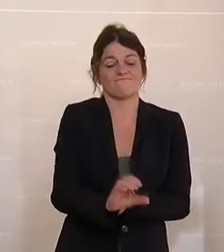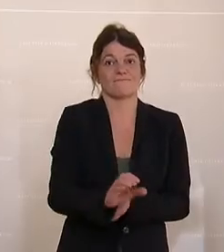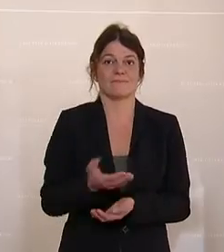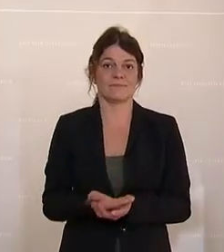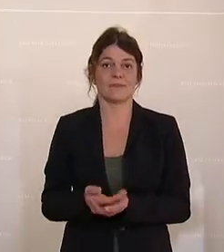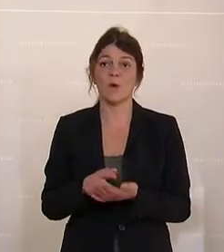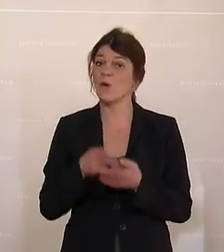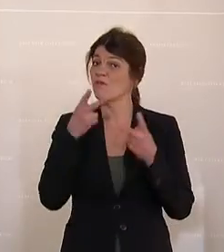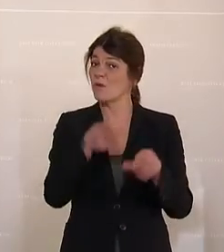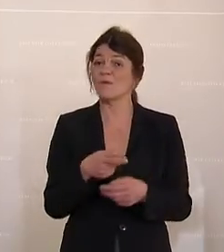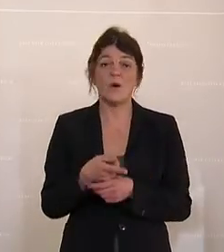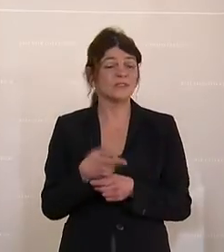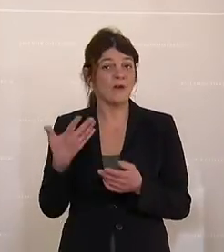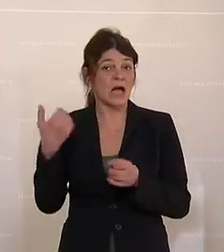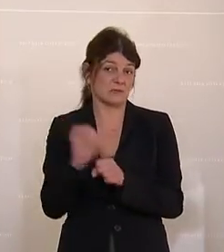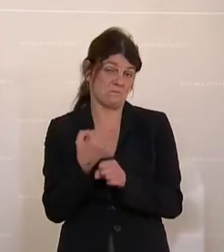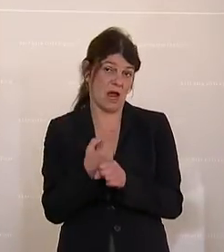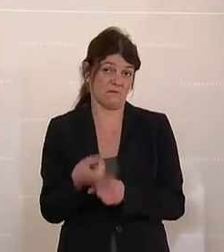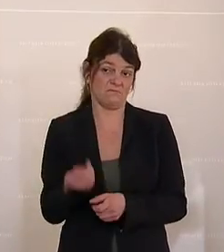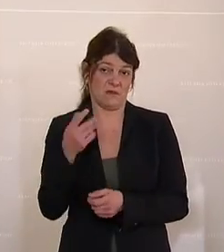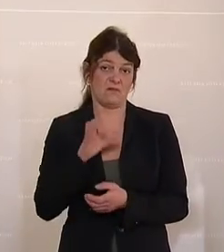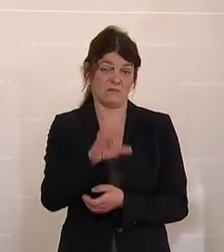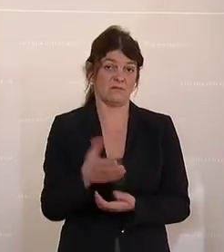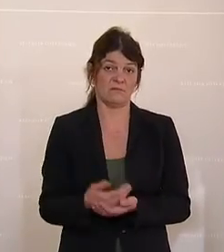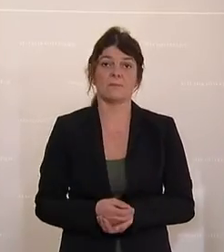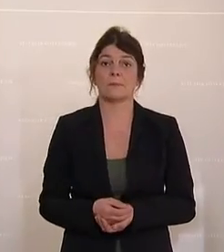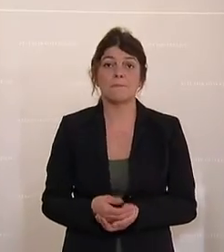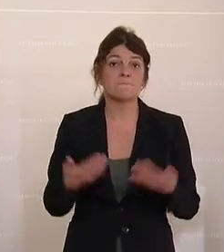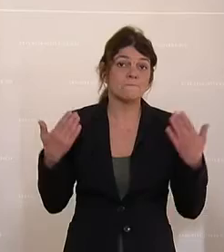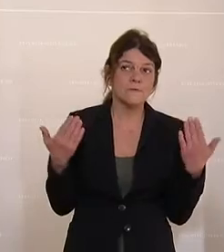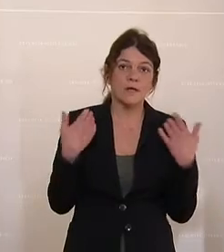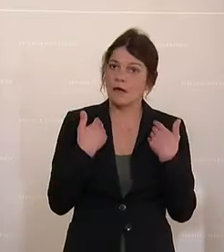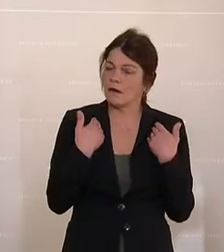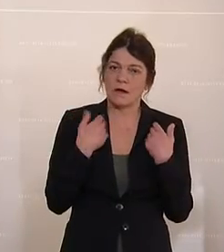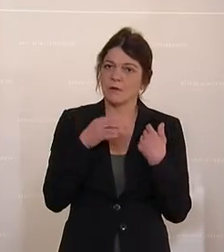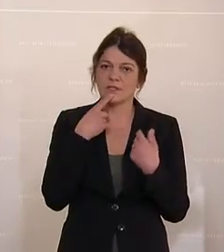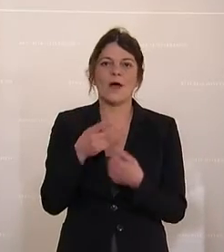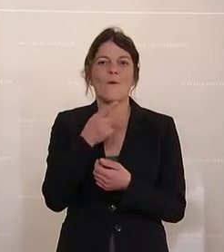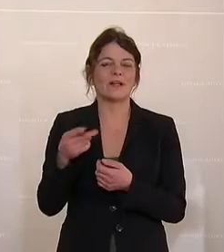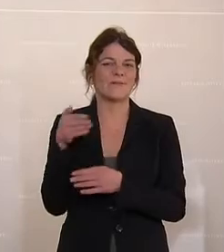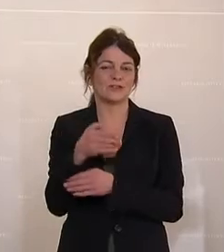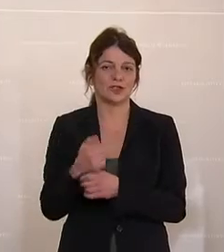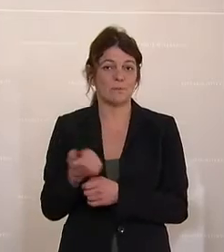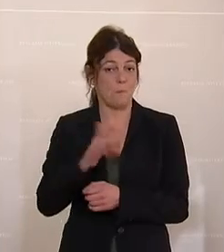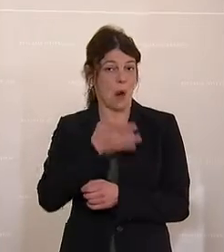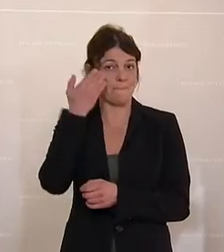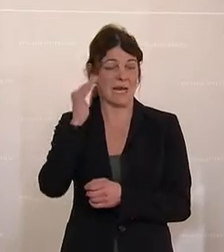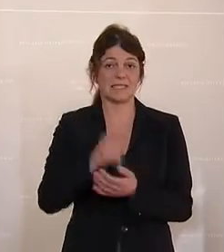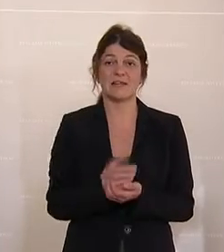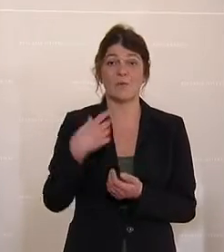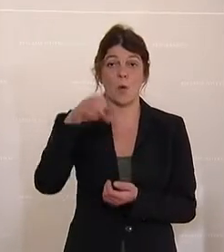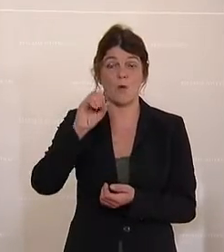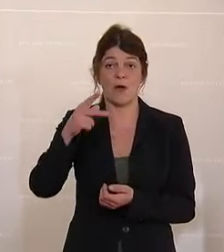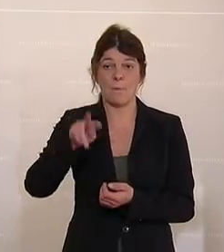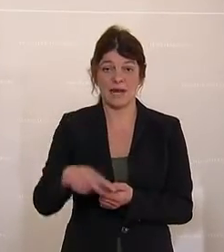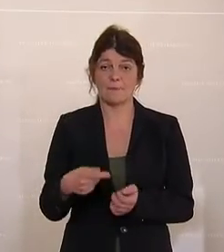und wofür Sie es mutmaßlich in die Hand genommen haben. Und da kann ich nur Kurt Fischer zitieren, einen Bürgermeister der ÖVP,